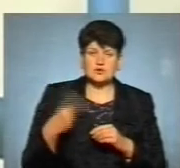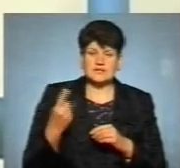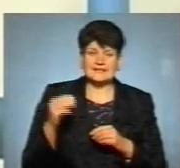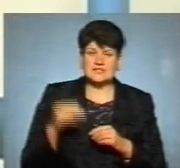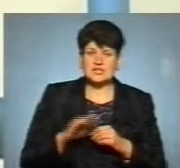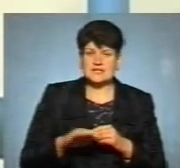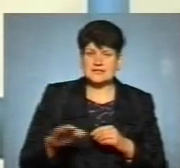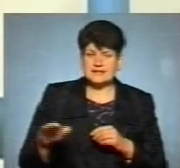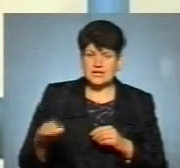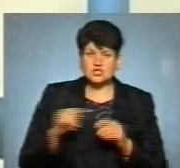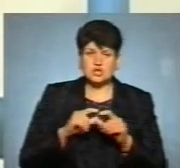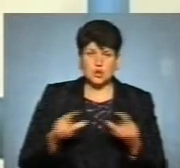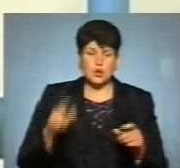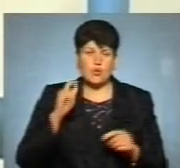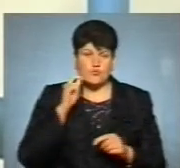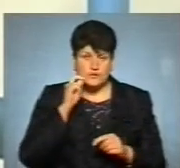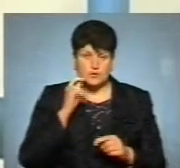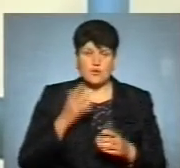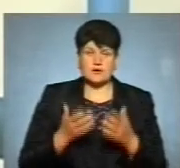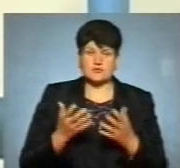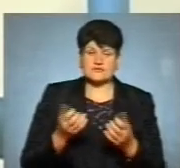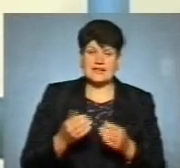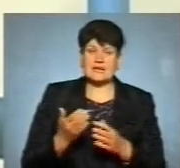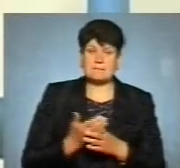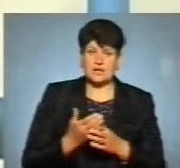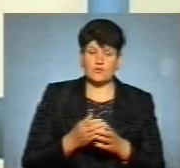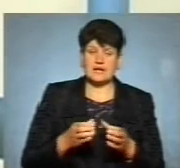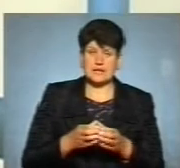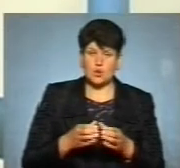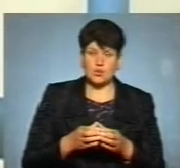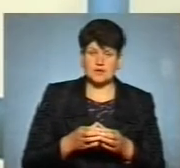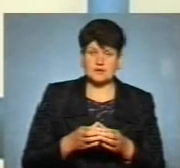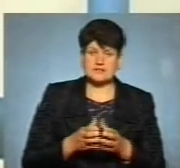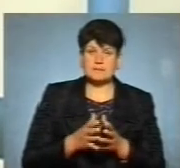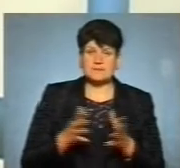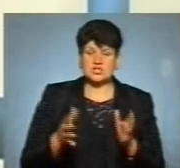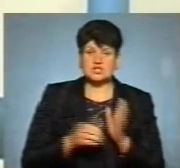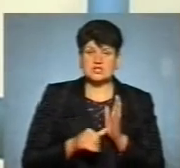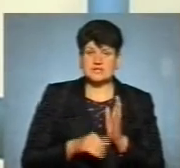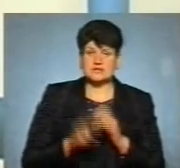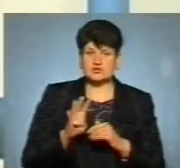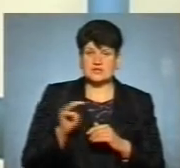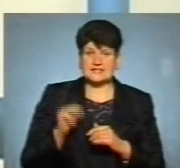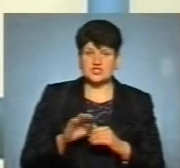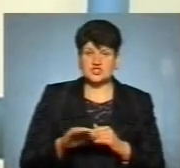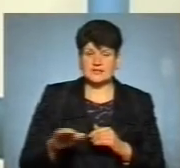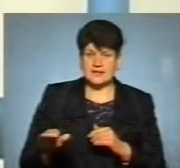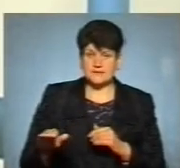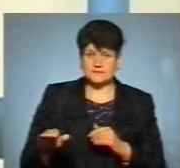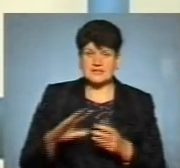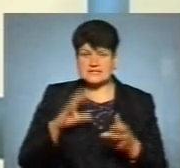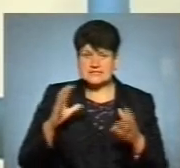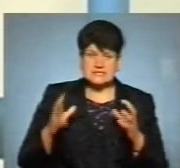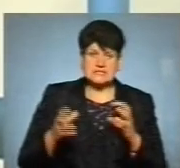дітей шкільного віку, які мають право на оздоровлення. А якщо взяти пільгові категорії, це більше 64 тисяч дітей.